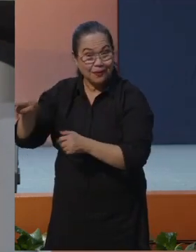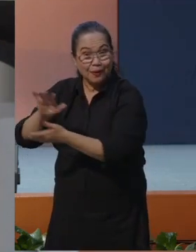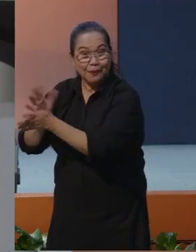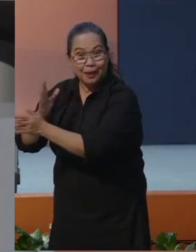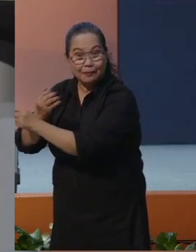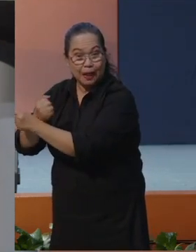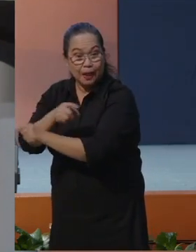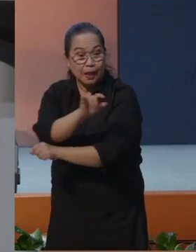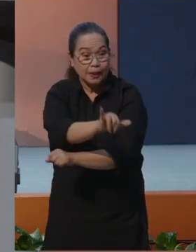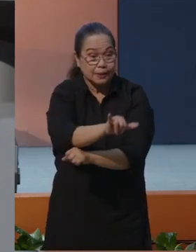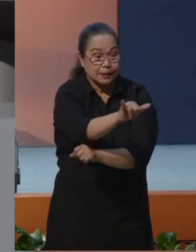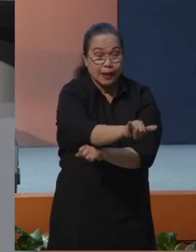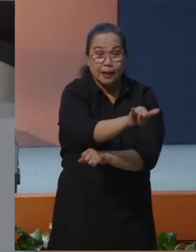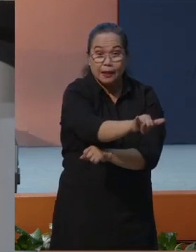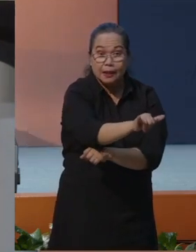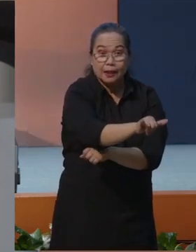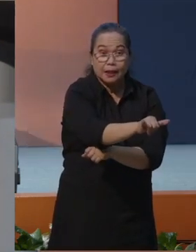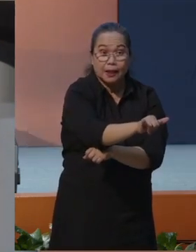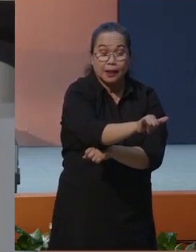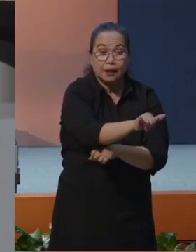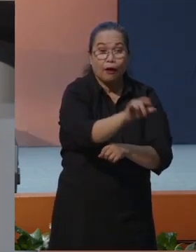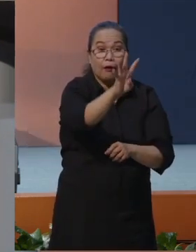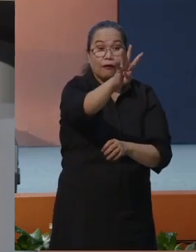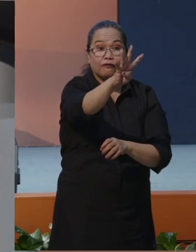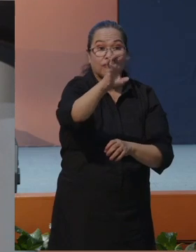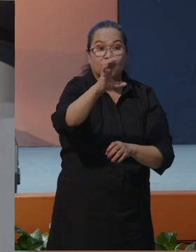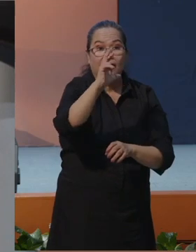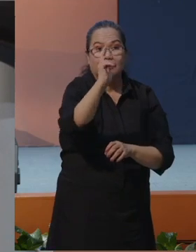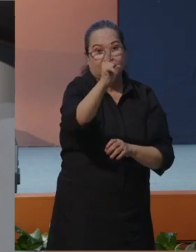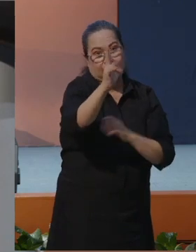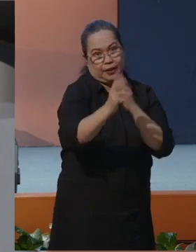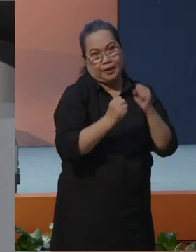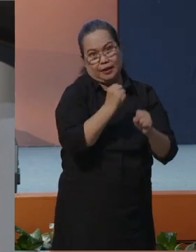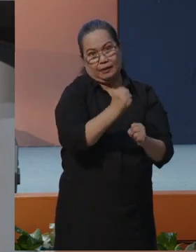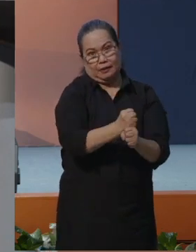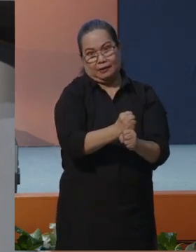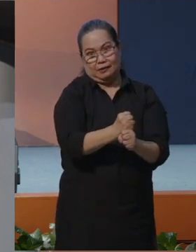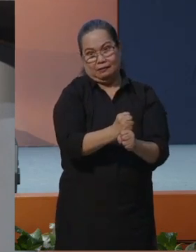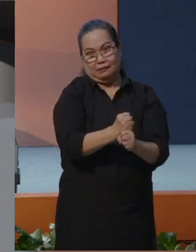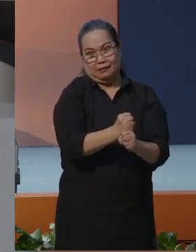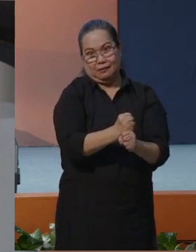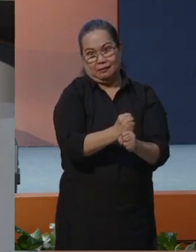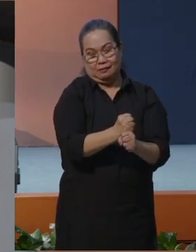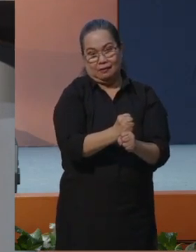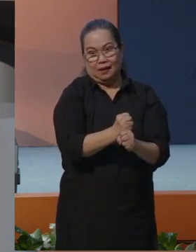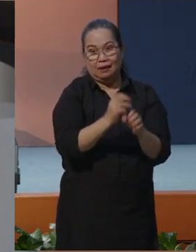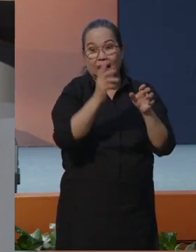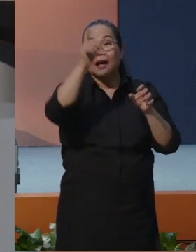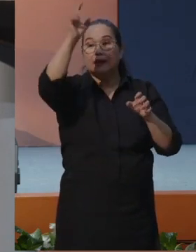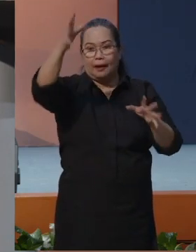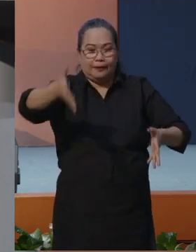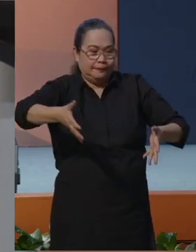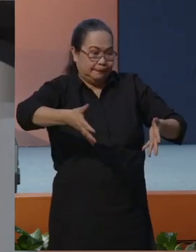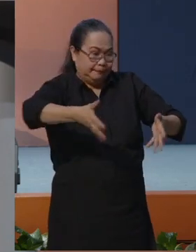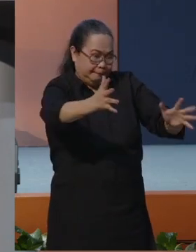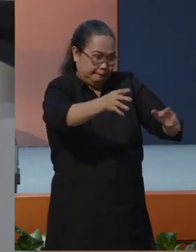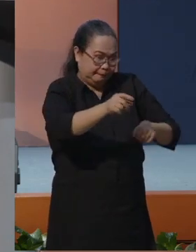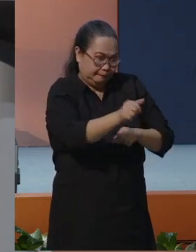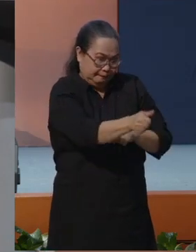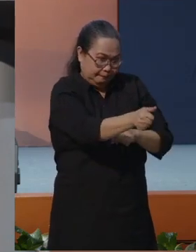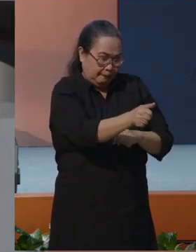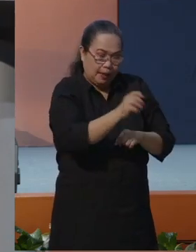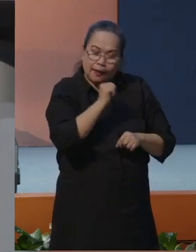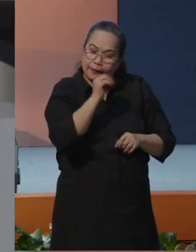Canaanites. 430 years po ang nakalipas. Pinabayaan sila ng Diyos, hindi